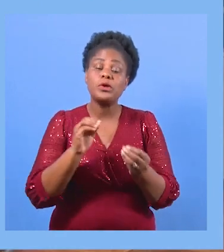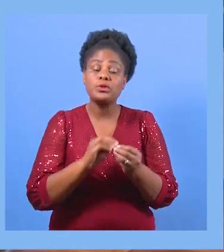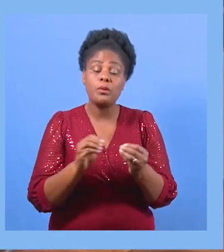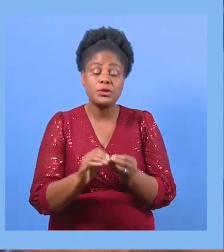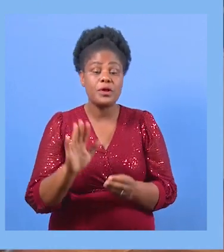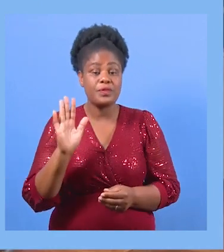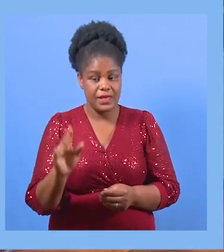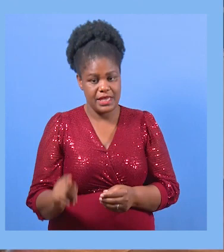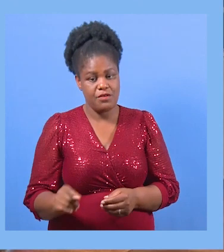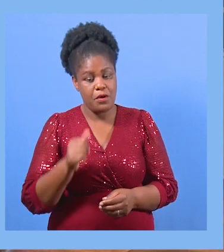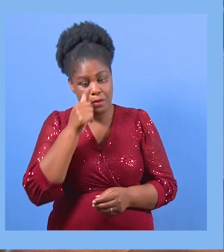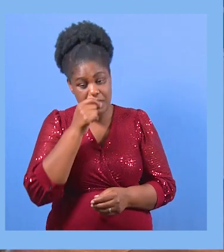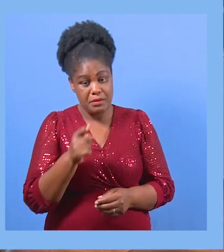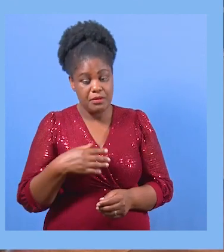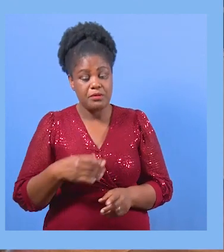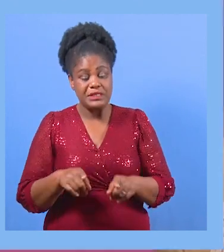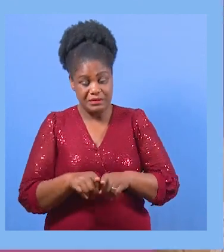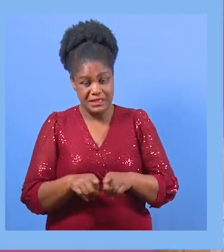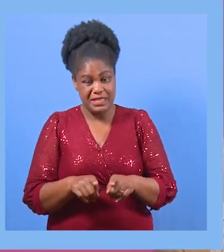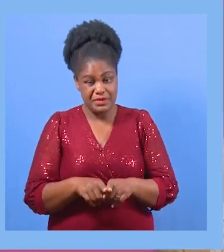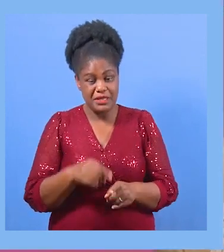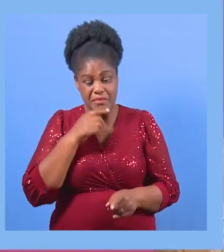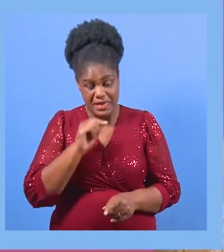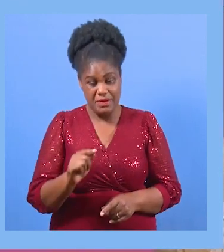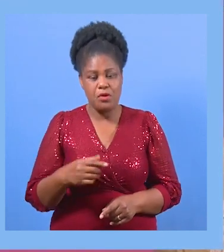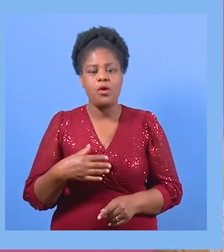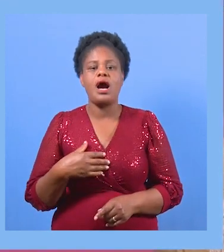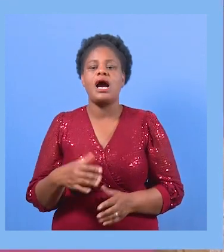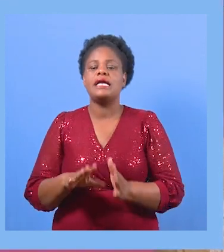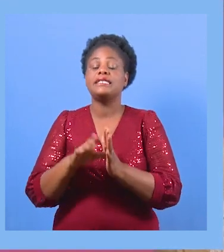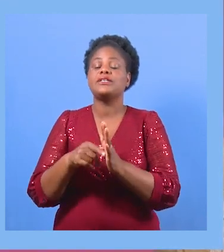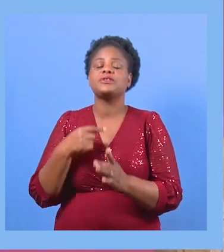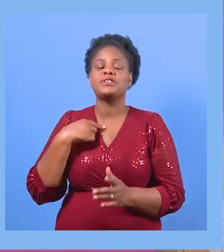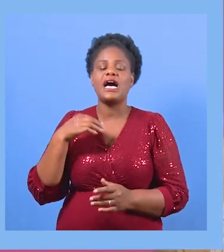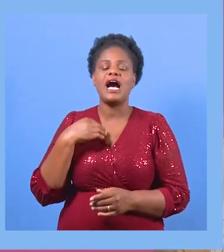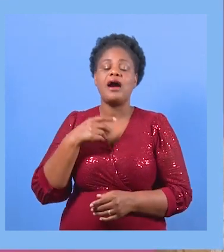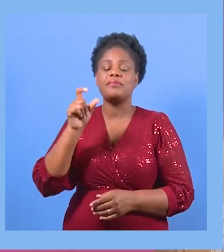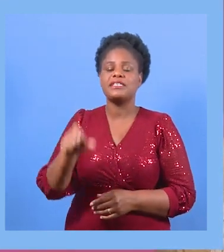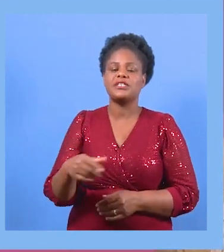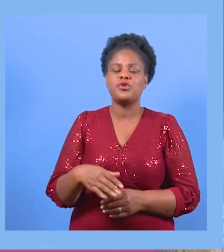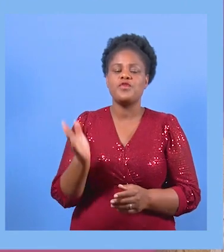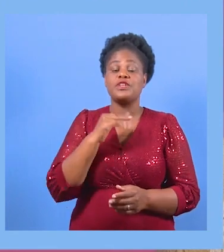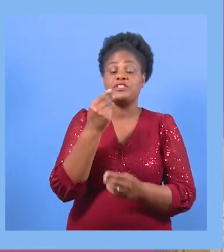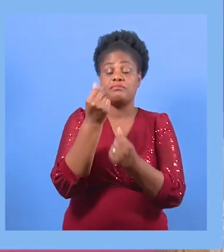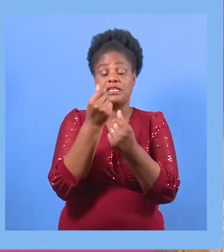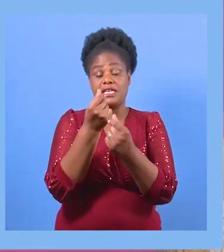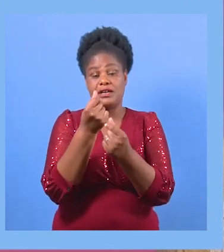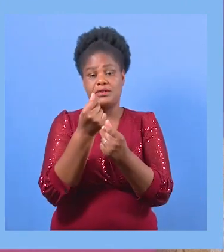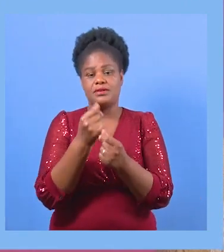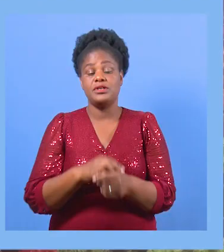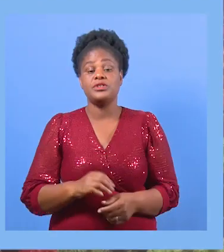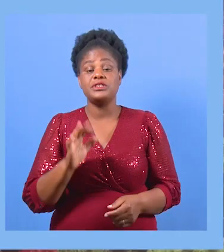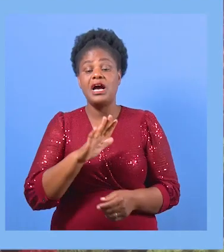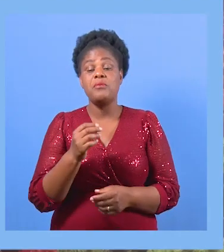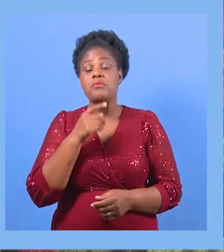hunoitika kazhinji hwevarume vakafanana neivavo, uyezve vanakomana vanobva vavaona semuenzaniso wakanaka, voda kuzobva